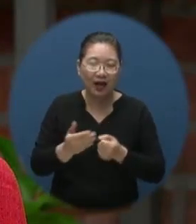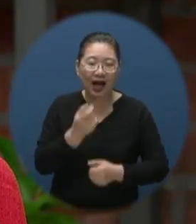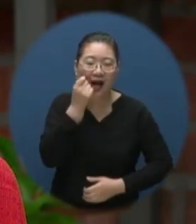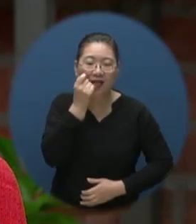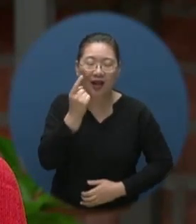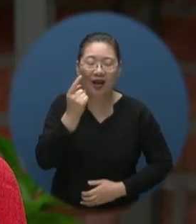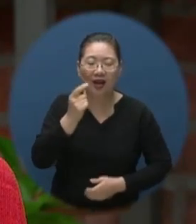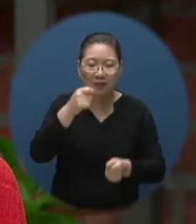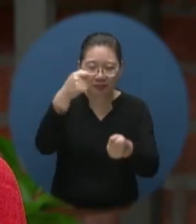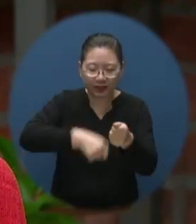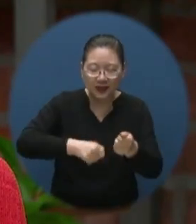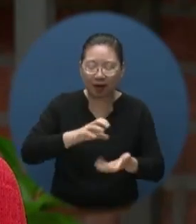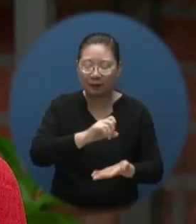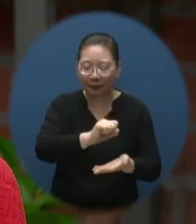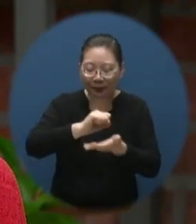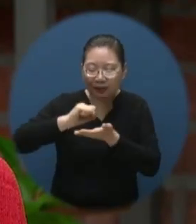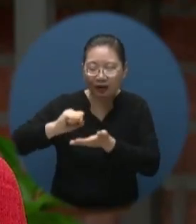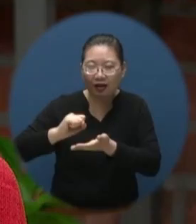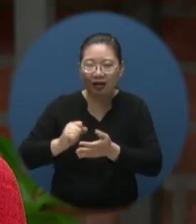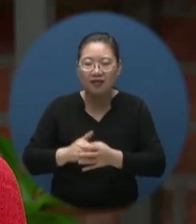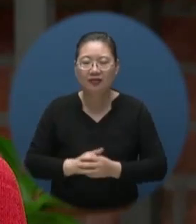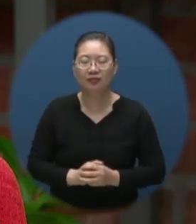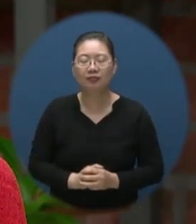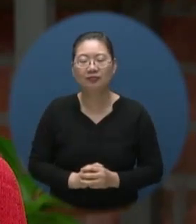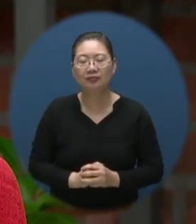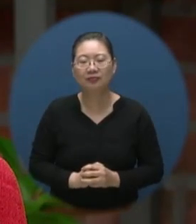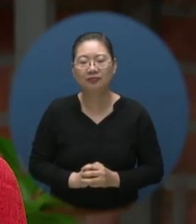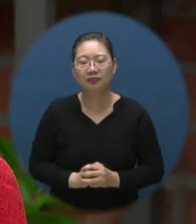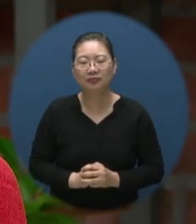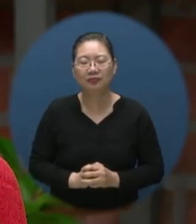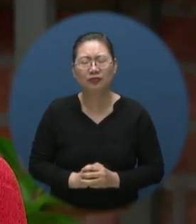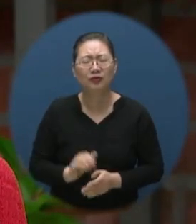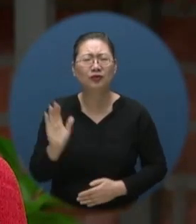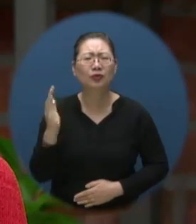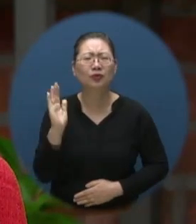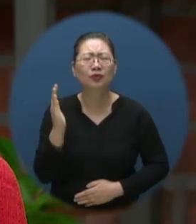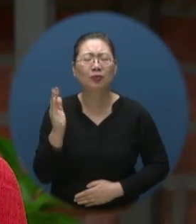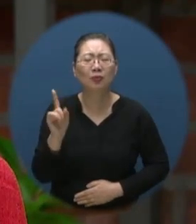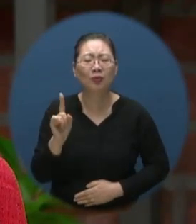비자 받아가지고 그